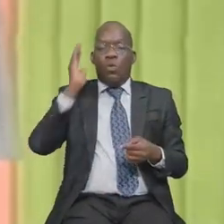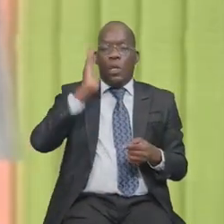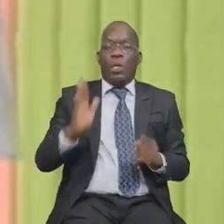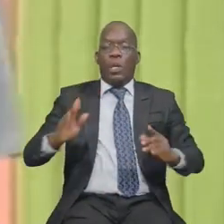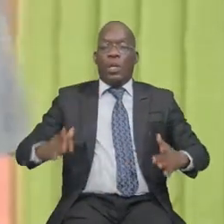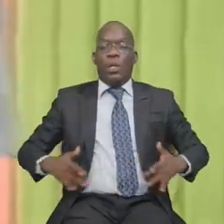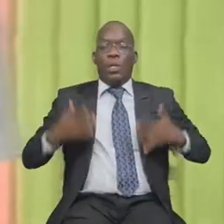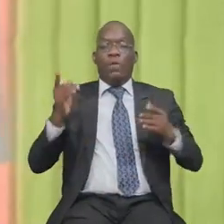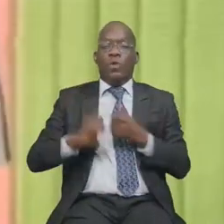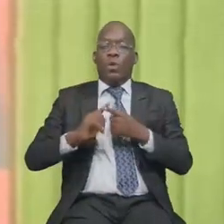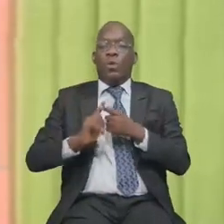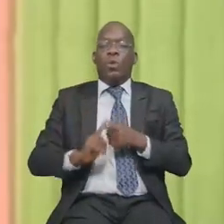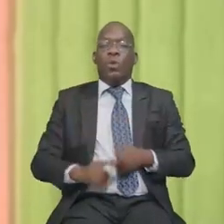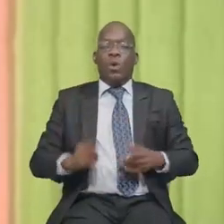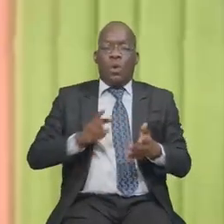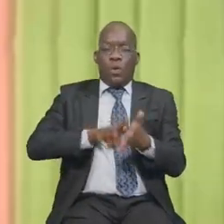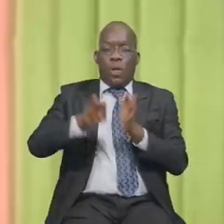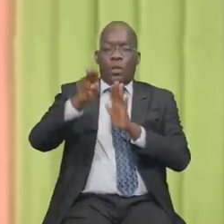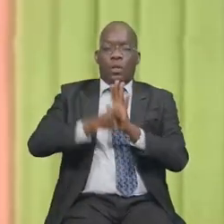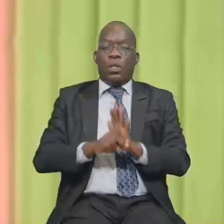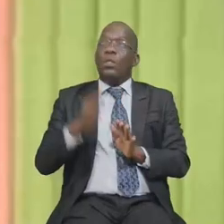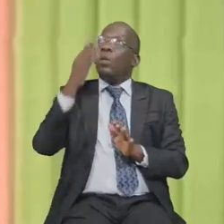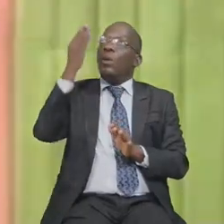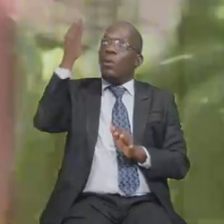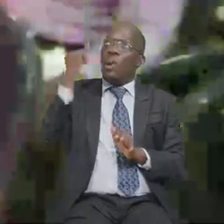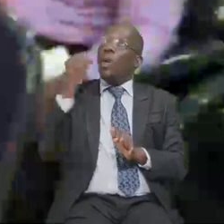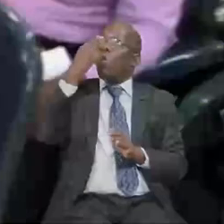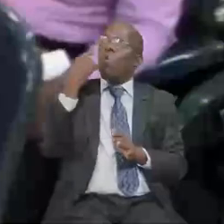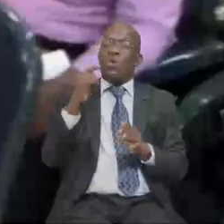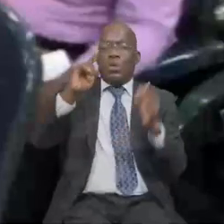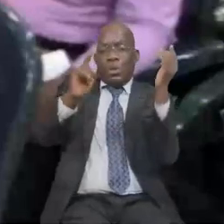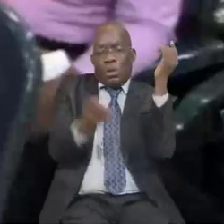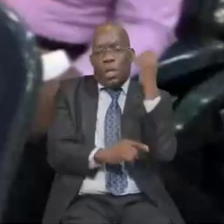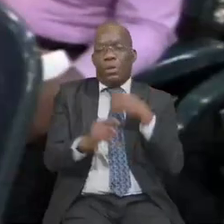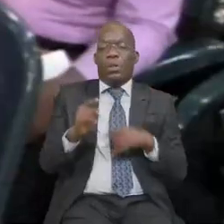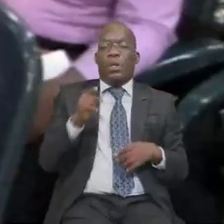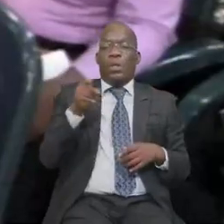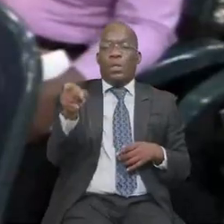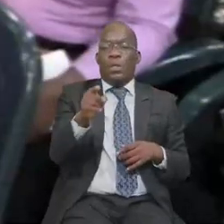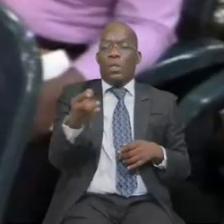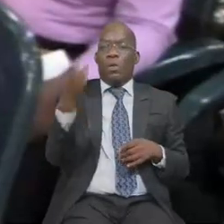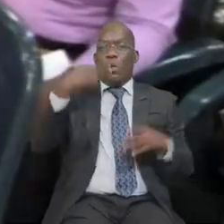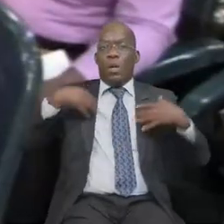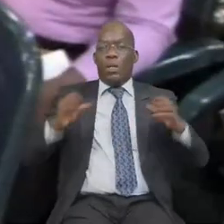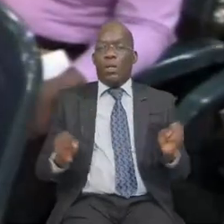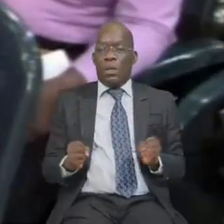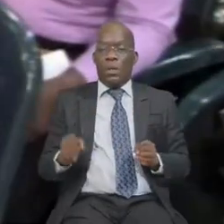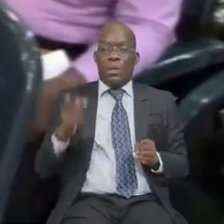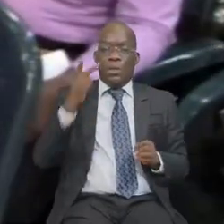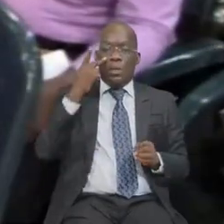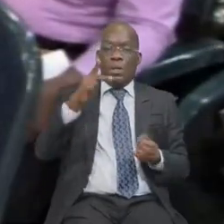les meurtrissures duquel vous avez été guéri. Alors vous voyez, Pierre,